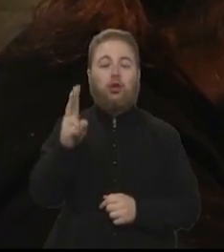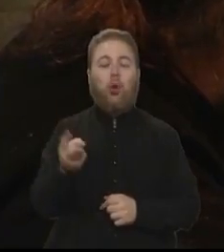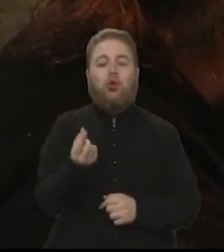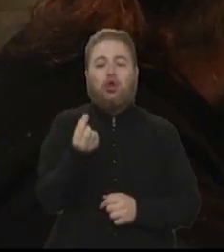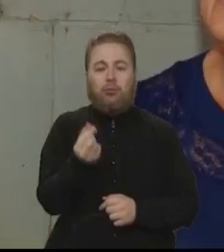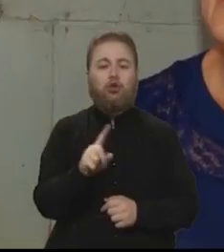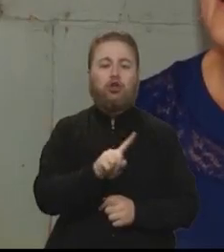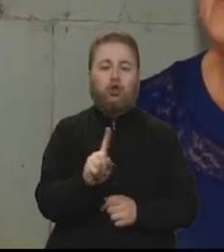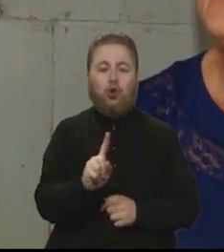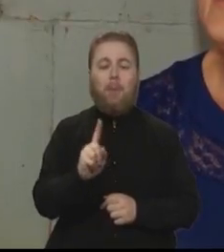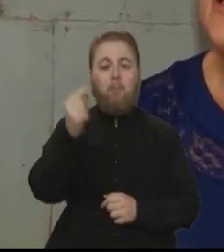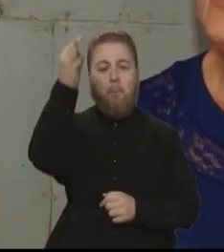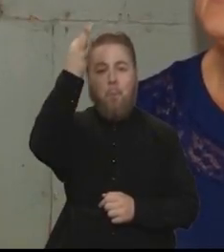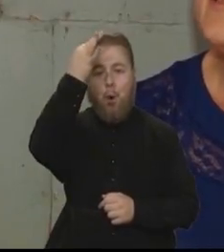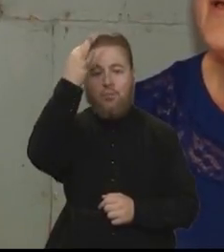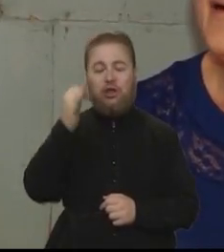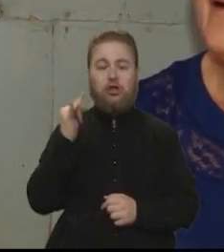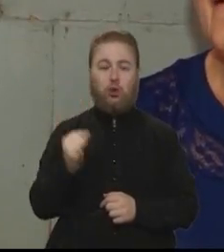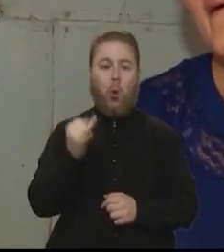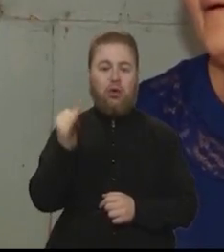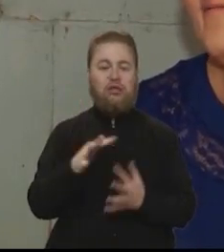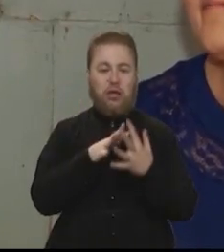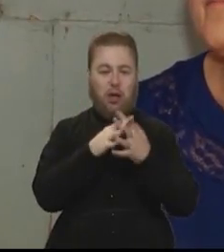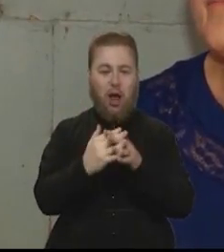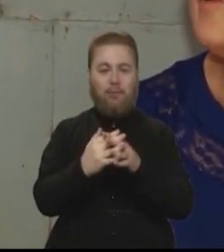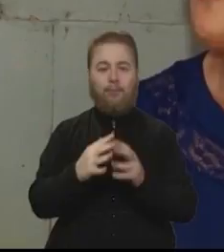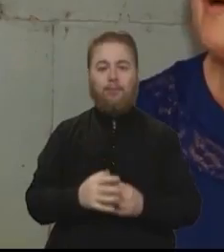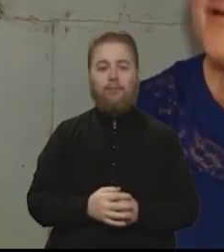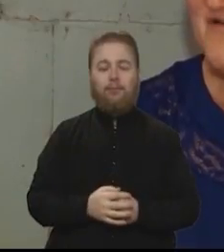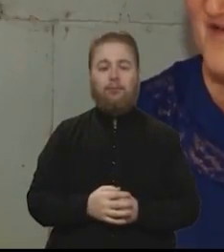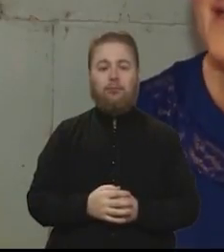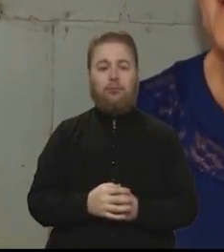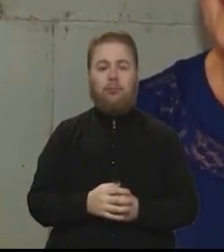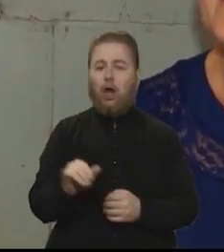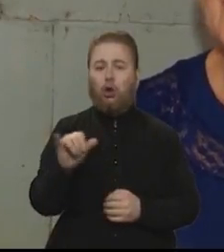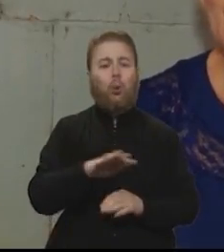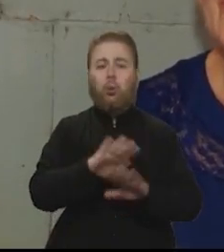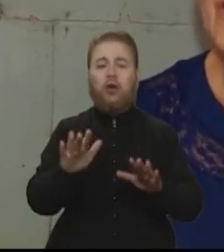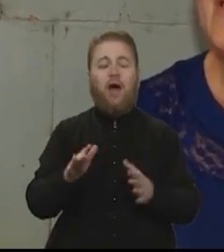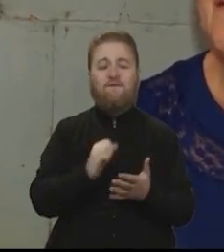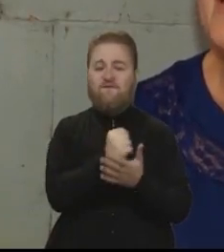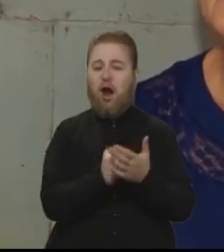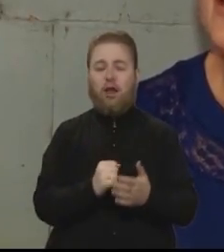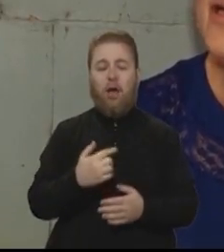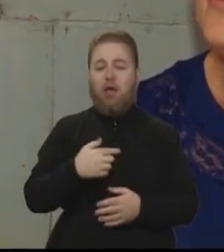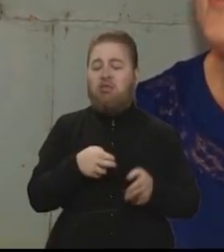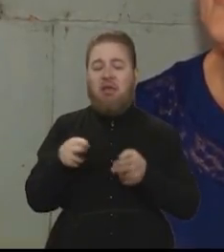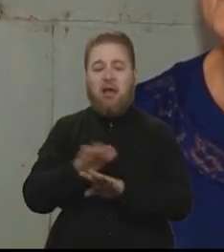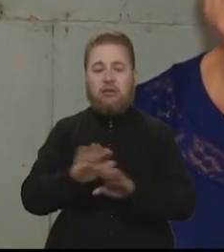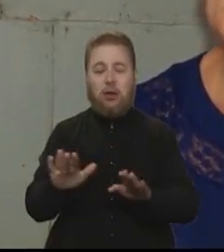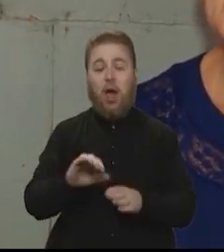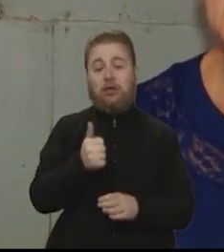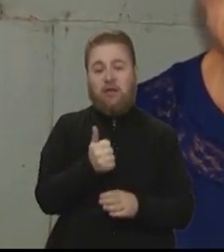немножечко да, помнит истории села. Никуда в архивы я не ездила, только вот на основании книг,